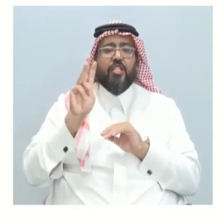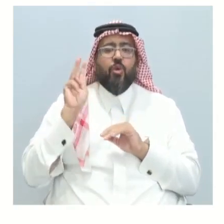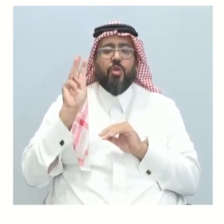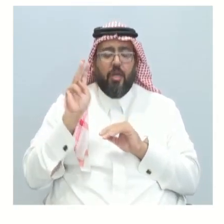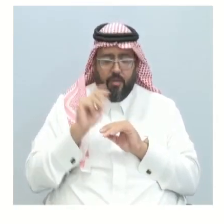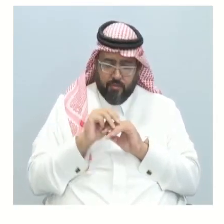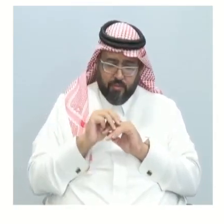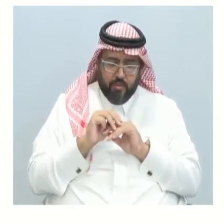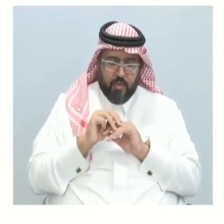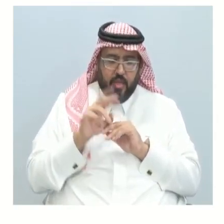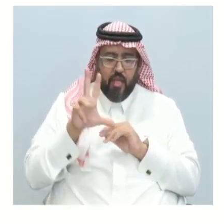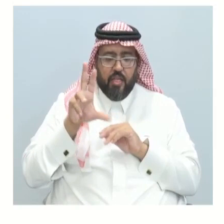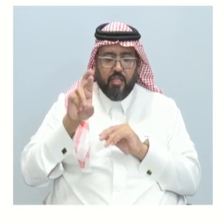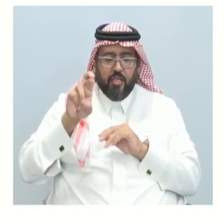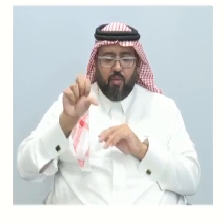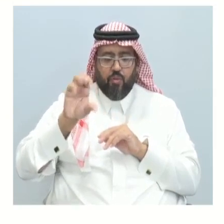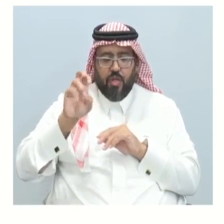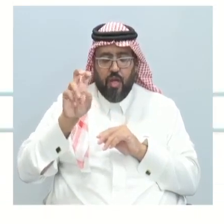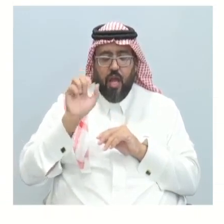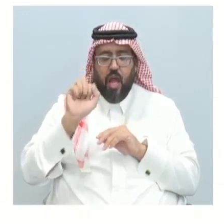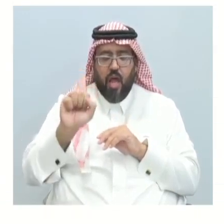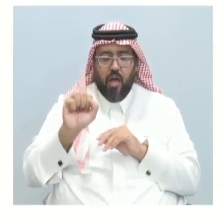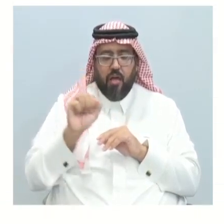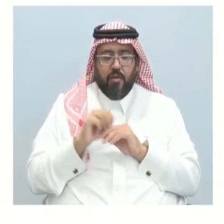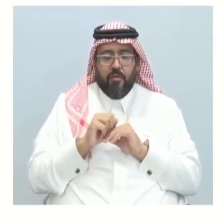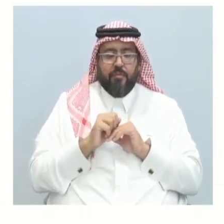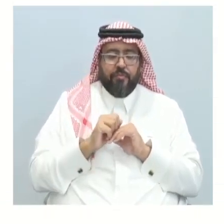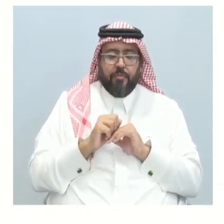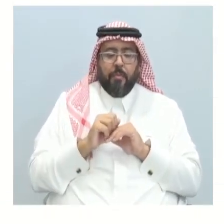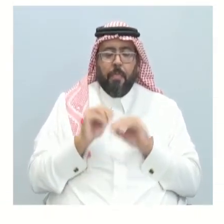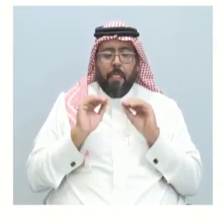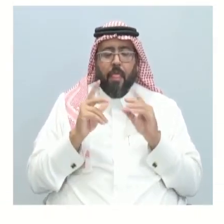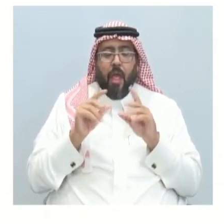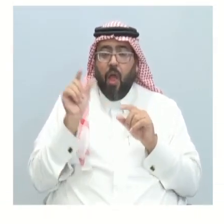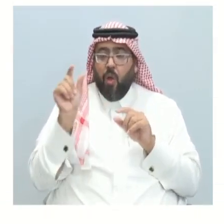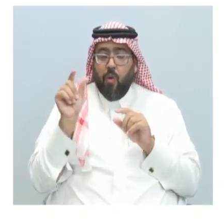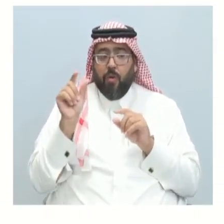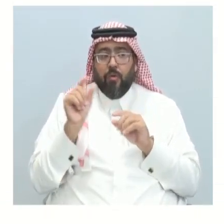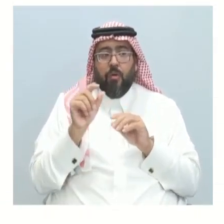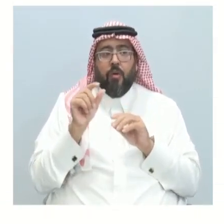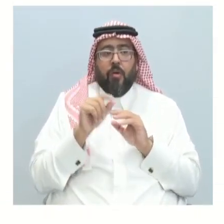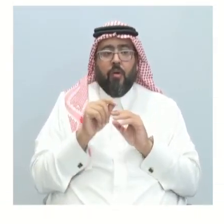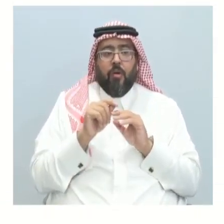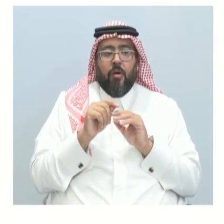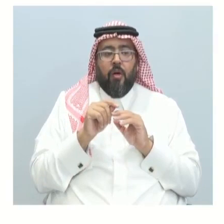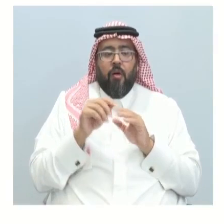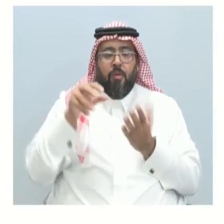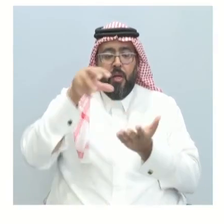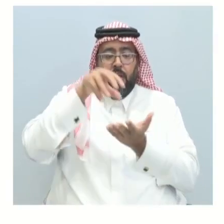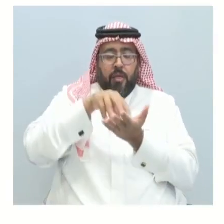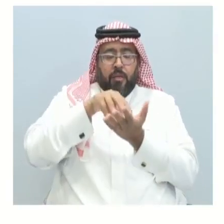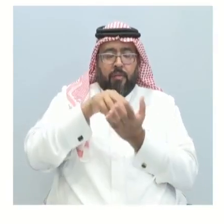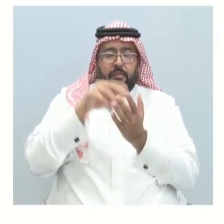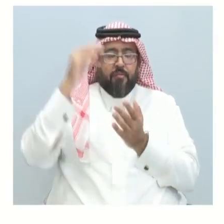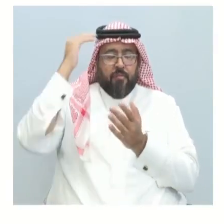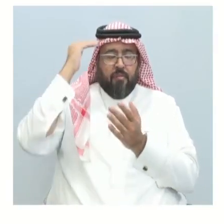بعنوان حقوق الزوجه وفي هذه الوحده وهي بعنوان مكانه المراه في